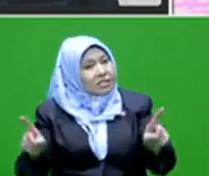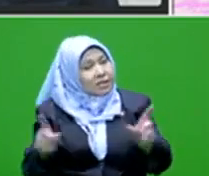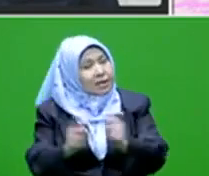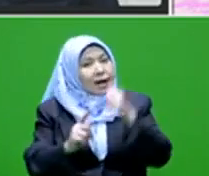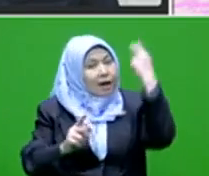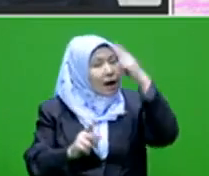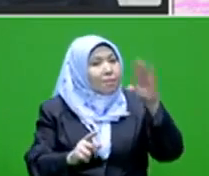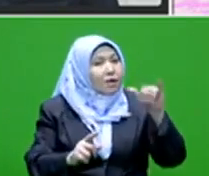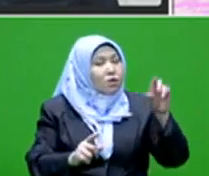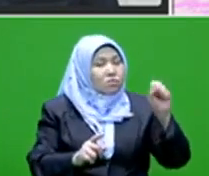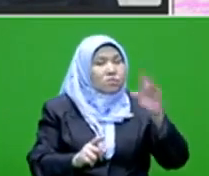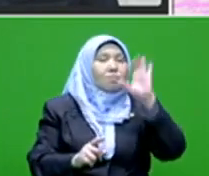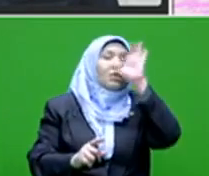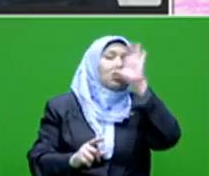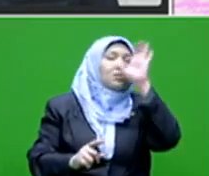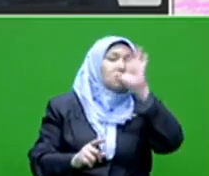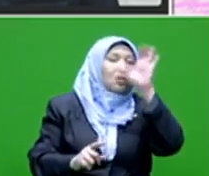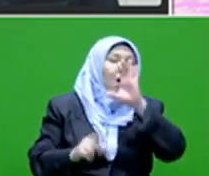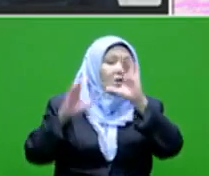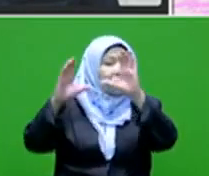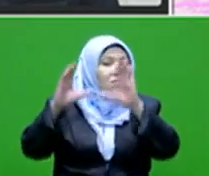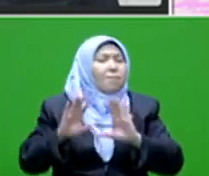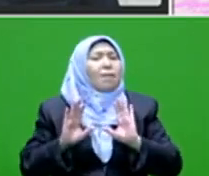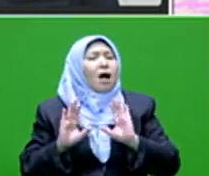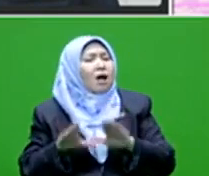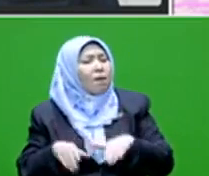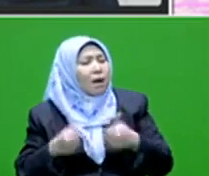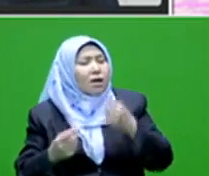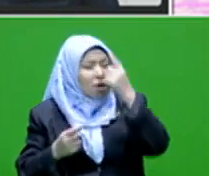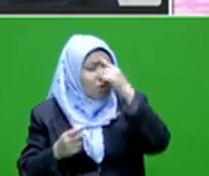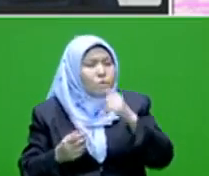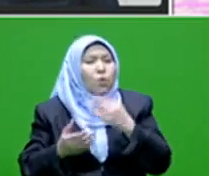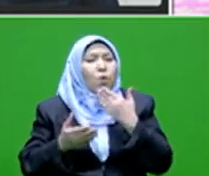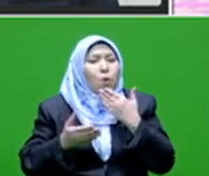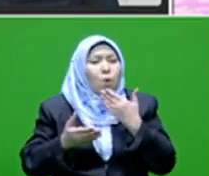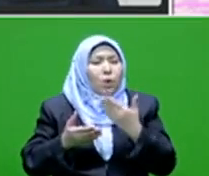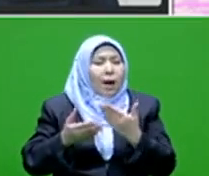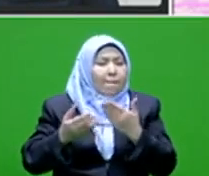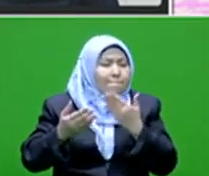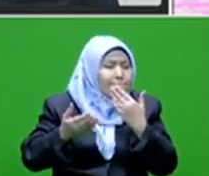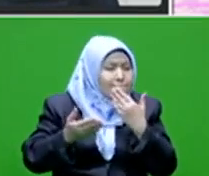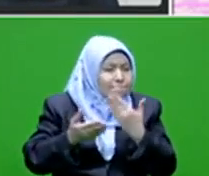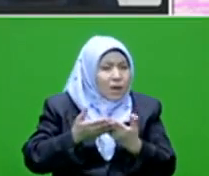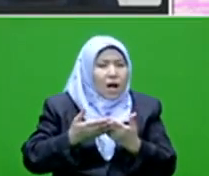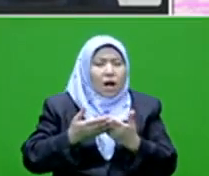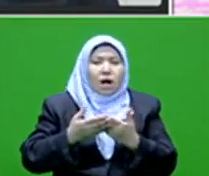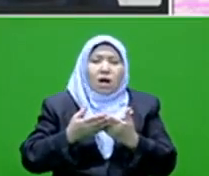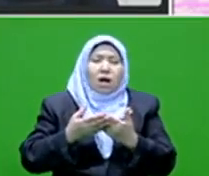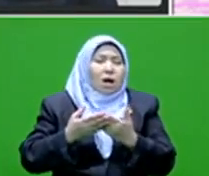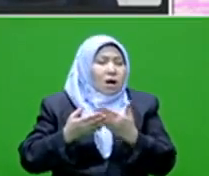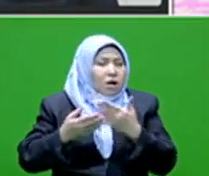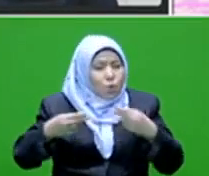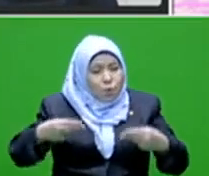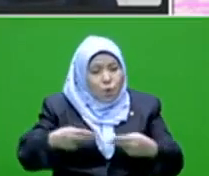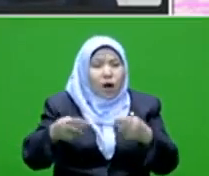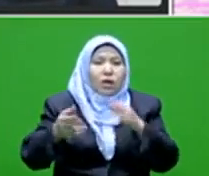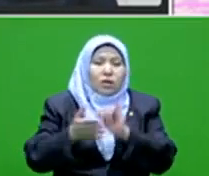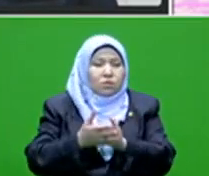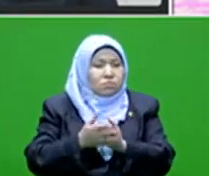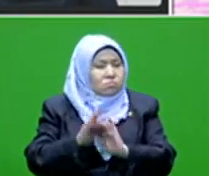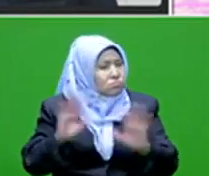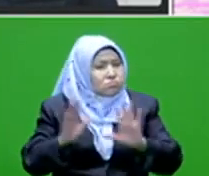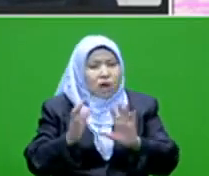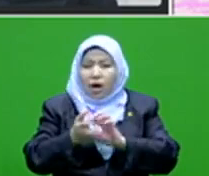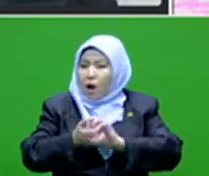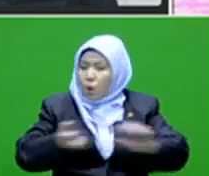Yusuf, dia mencari kaedah bagaimana untuk memperbaiki keadaan itu. Oh, itu luar biasa. Okey, jadi